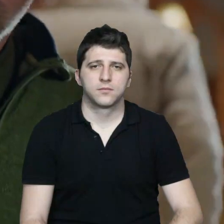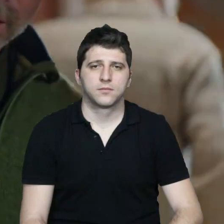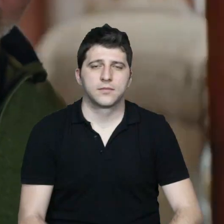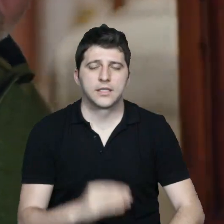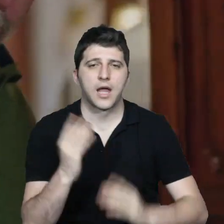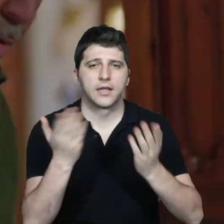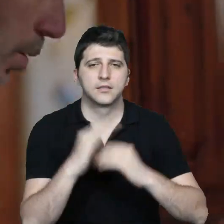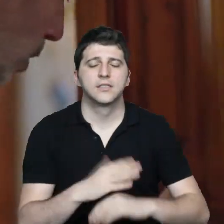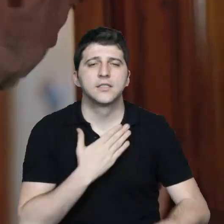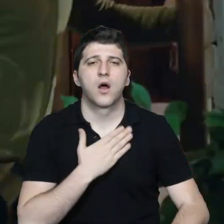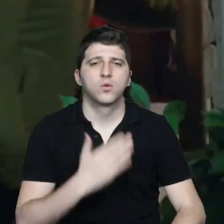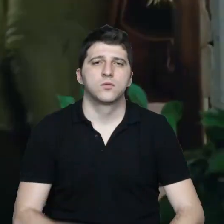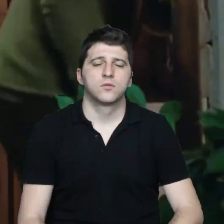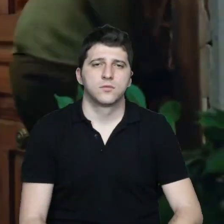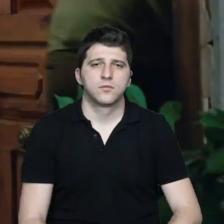İyi hadi. Sağ ol.